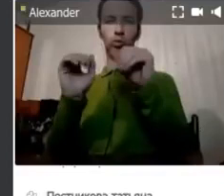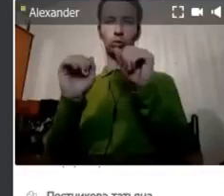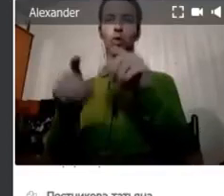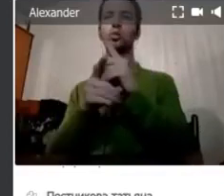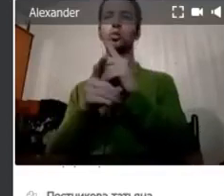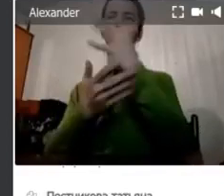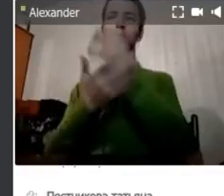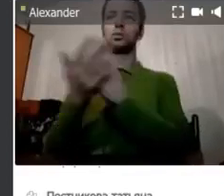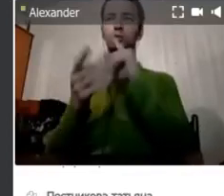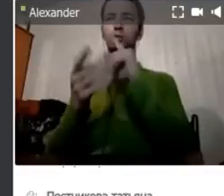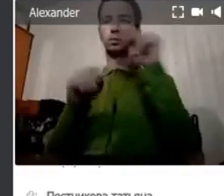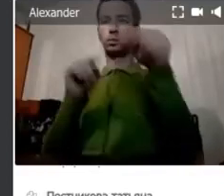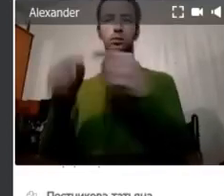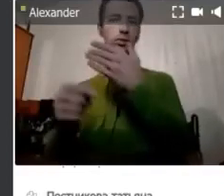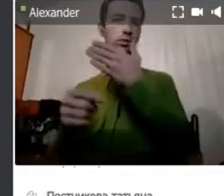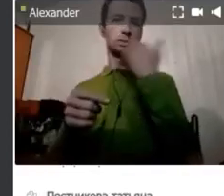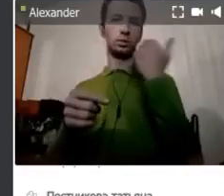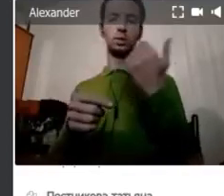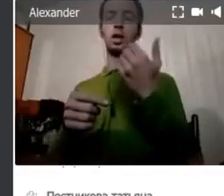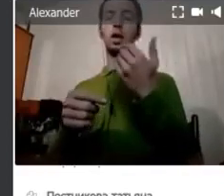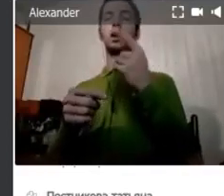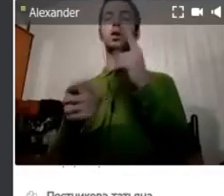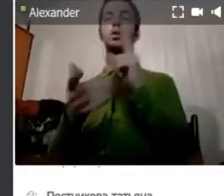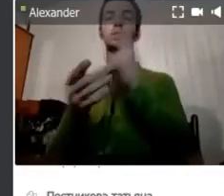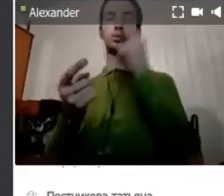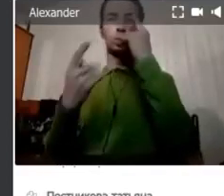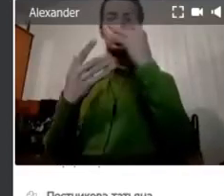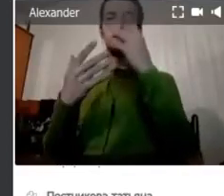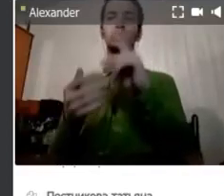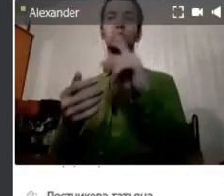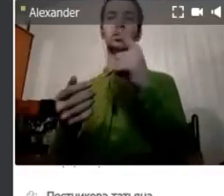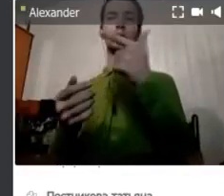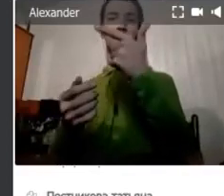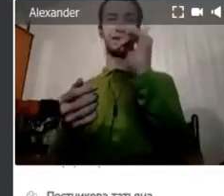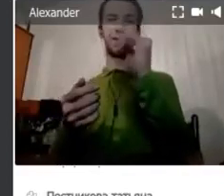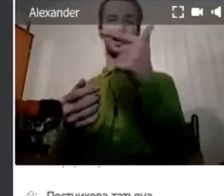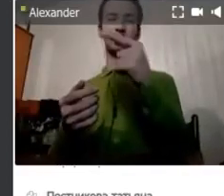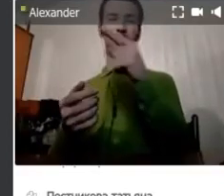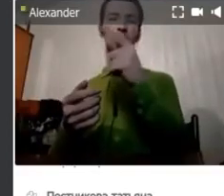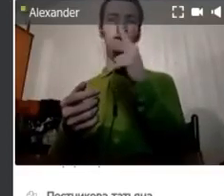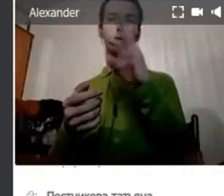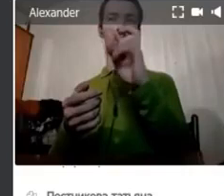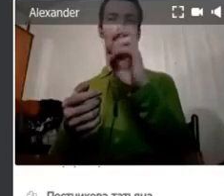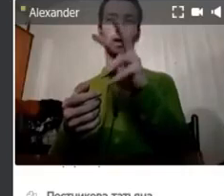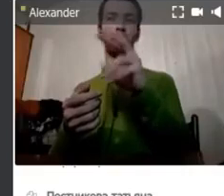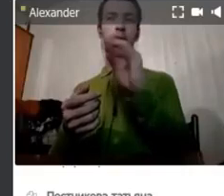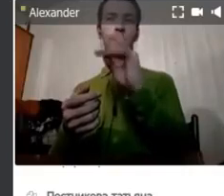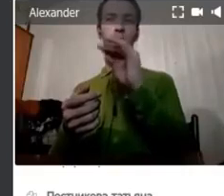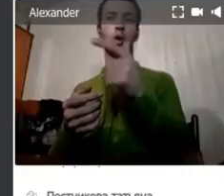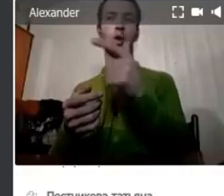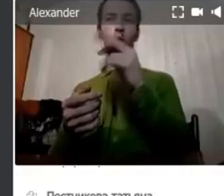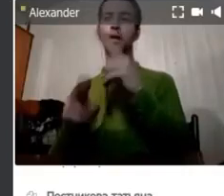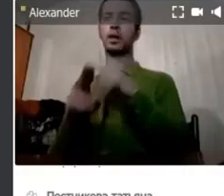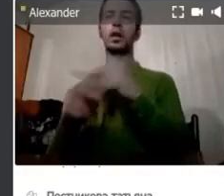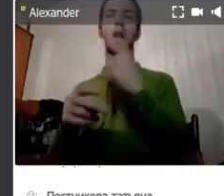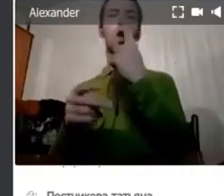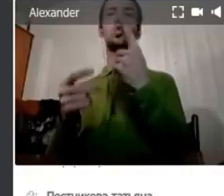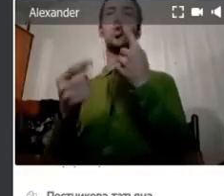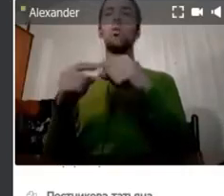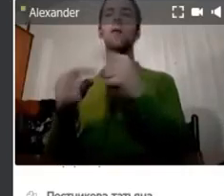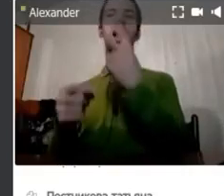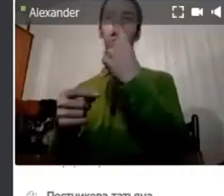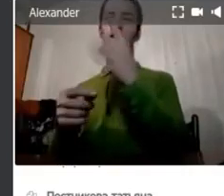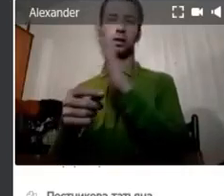Так, пока вопросов больше нет. Значит, Марк, да, небольшое объявление. Марк также упомянул,